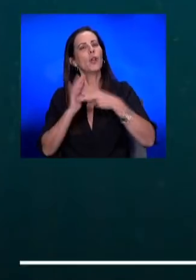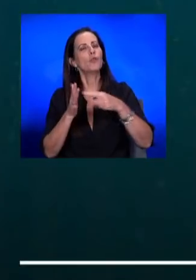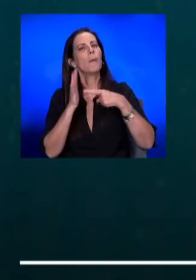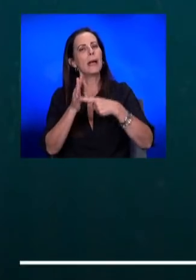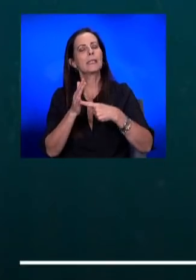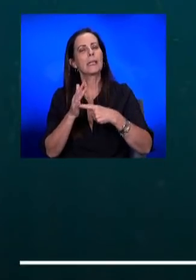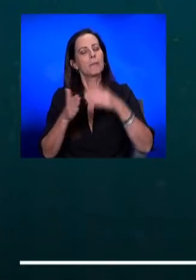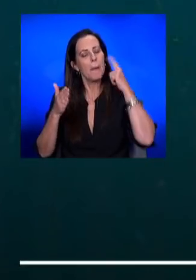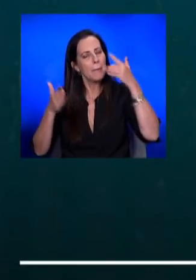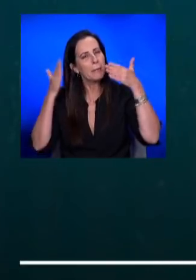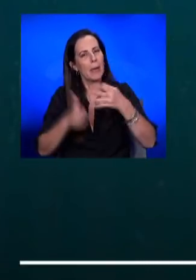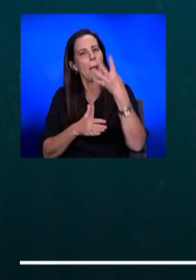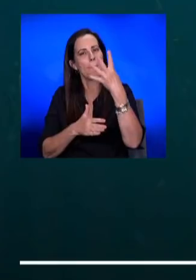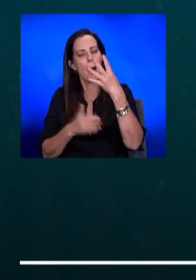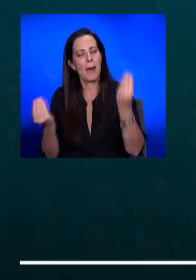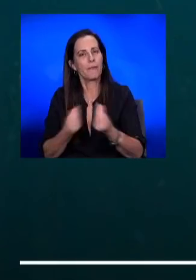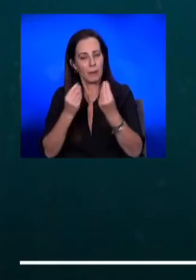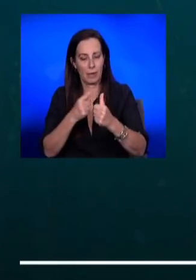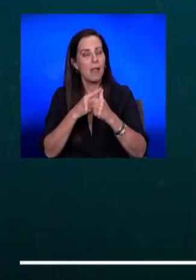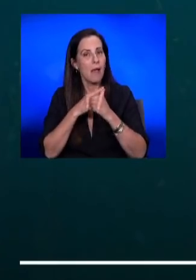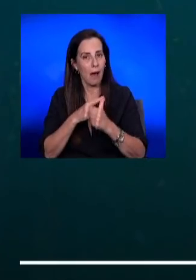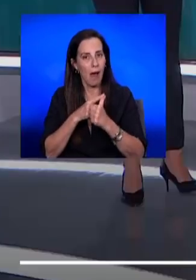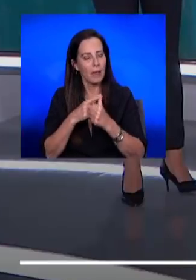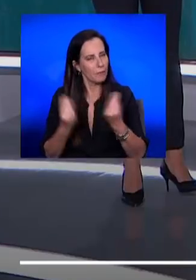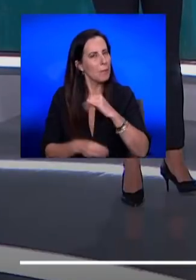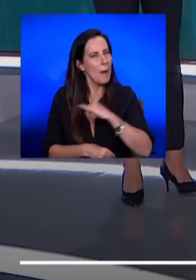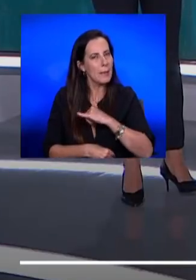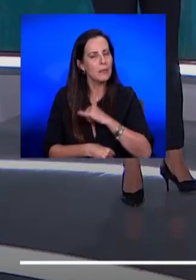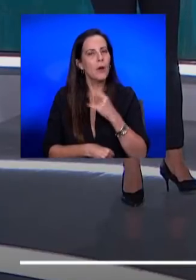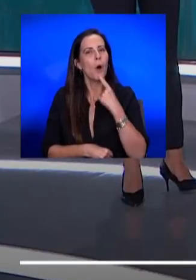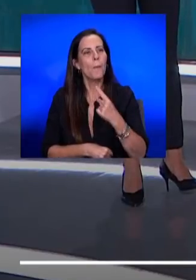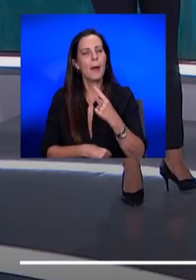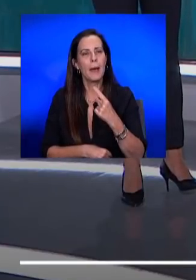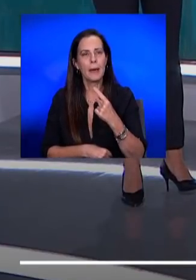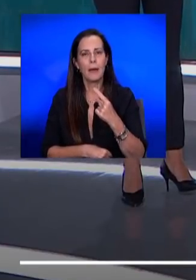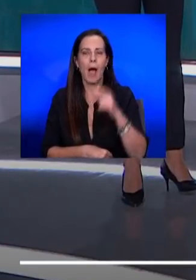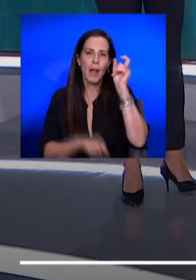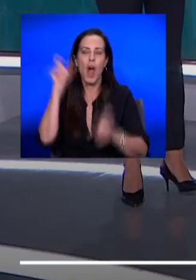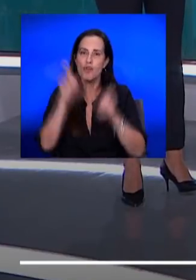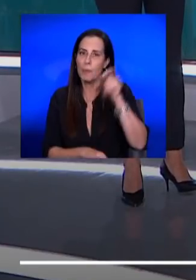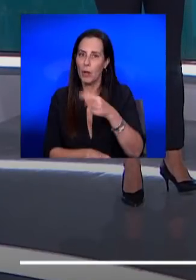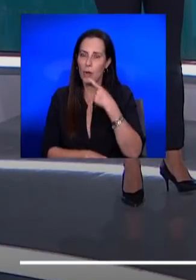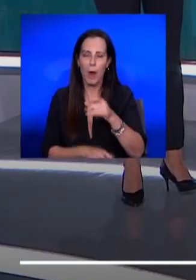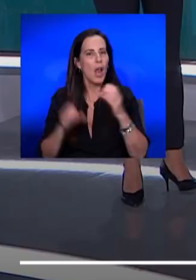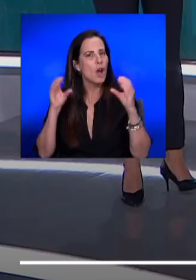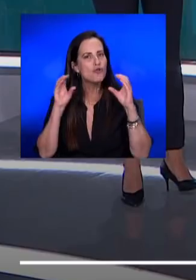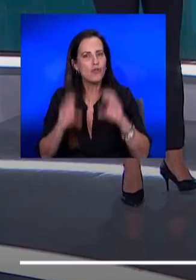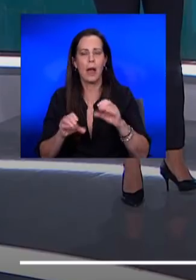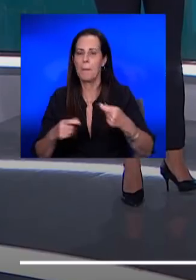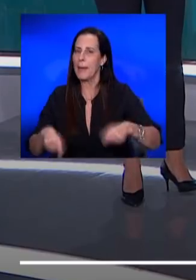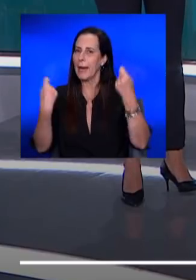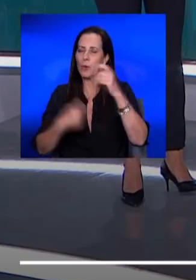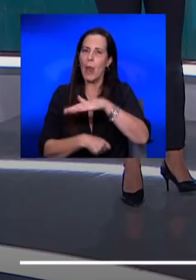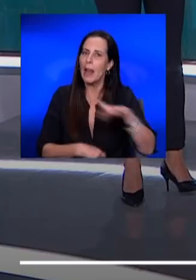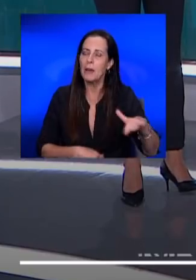מתמקדת בארבעה צירים. אחד המעניינים שבהם מדבר על פיתוח ההון האנושי. אתם מדברים על השקעה בחינוך לגיל הרך,